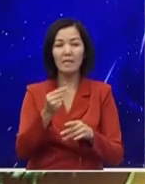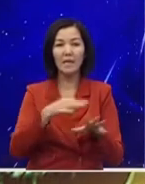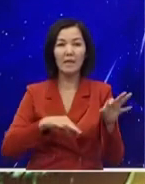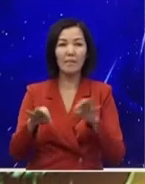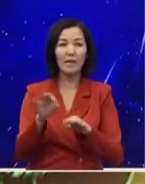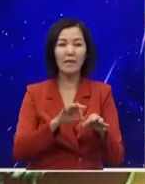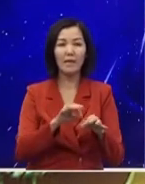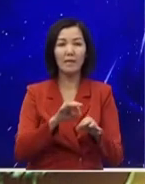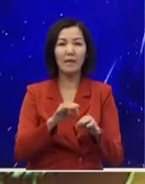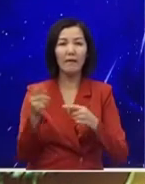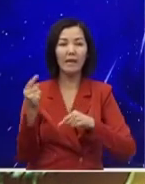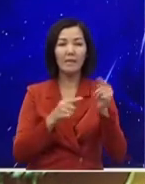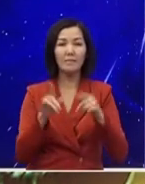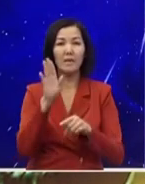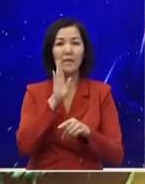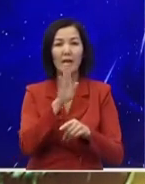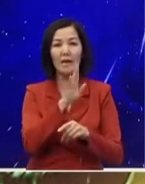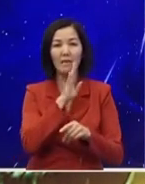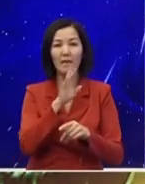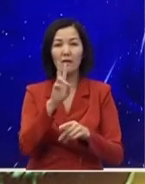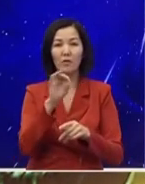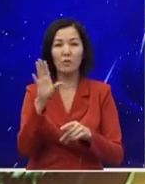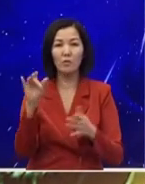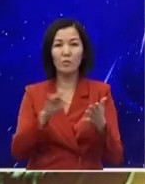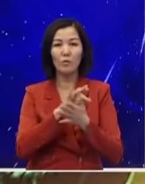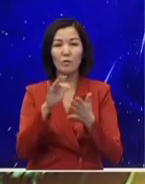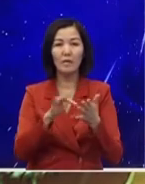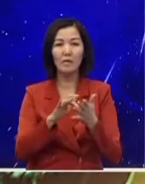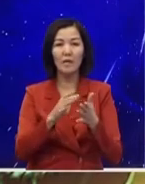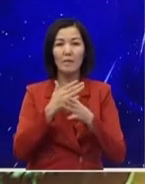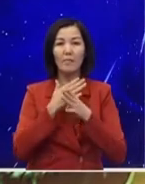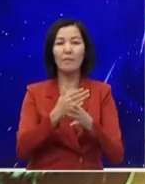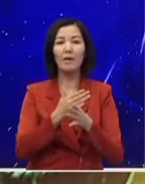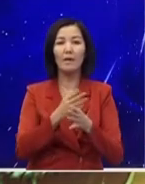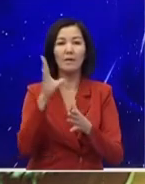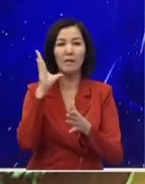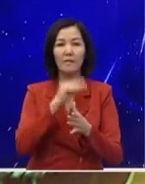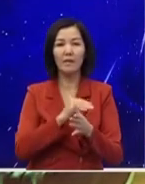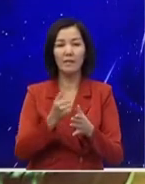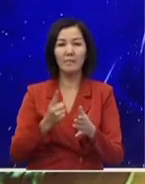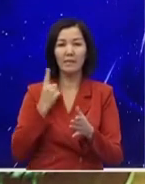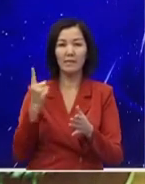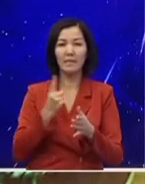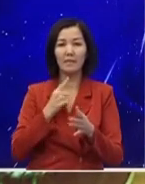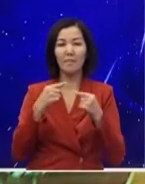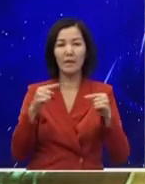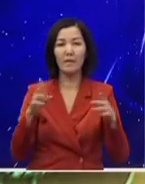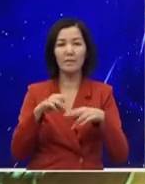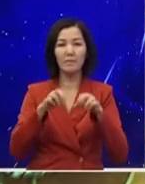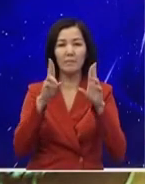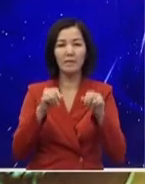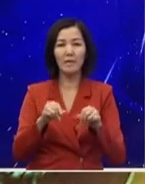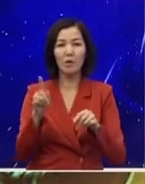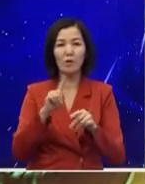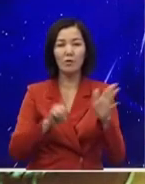в Нур-Султане помогает женщинам из числа социально уязвимых слоев населения овладеть мастерством и навыками по разным специальностям,